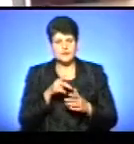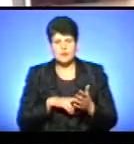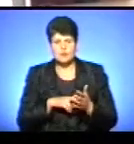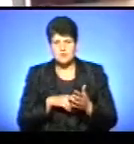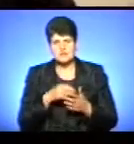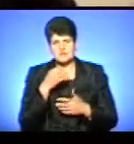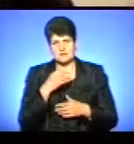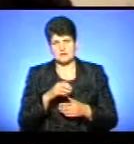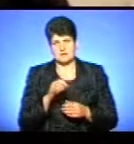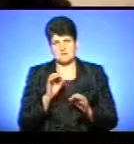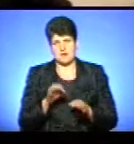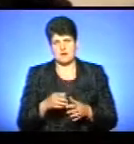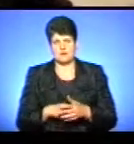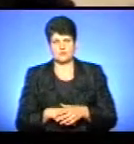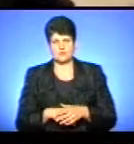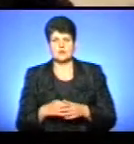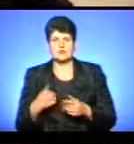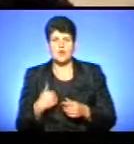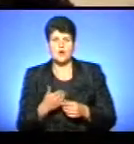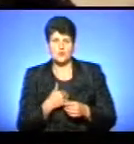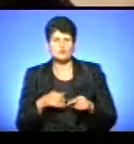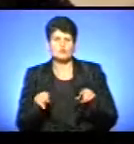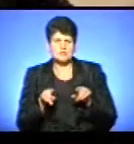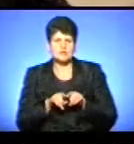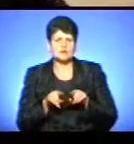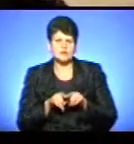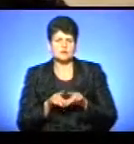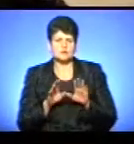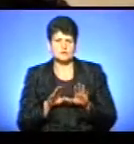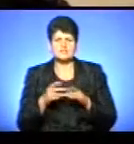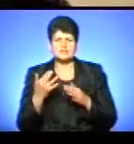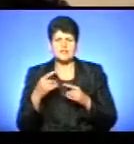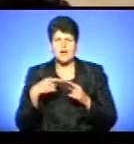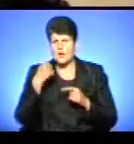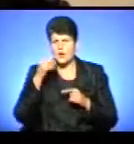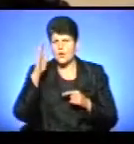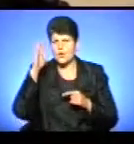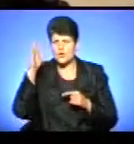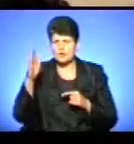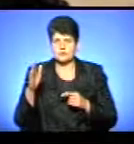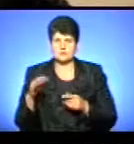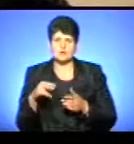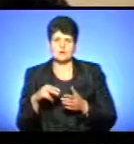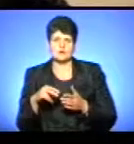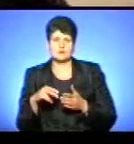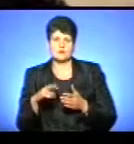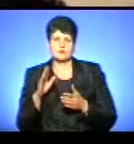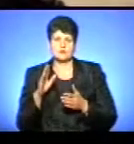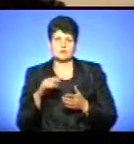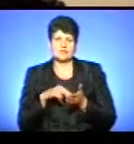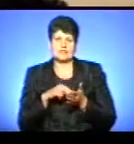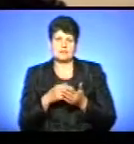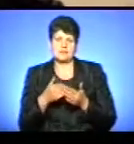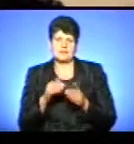казати правди. Я хочу так само колись через декілька років стояти перед дітьми